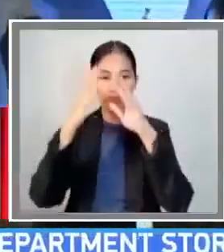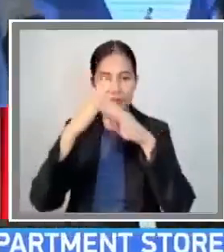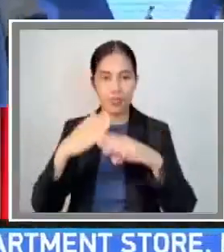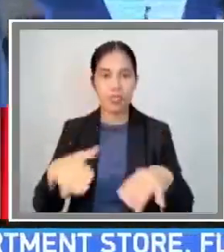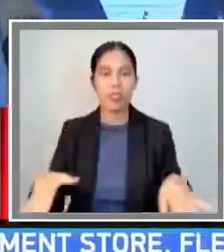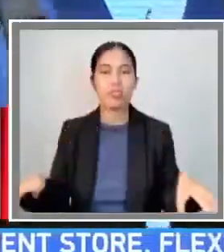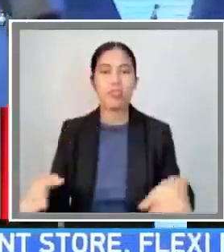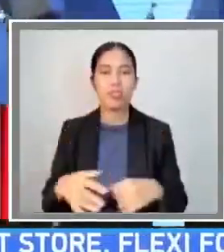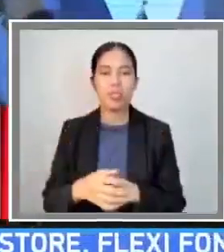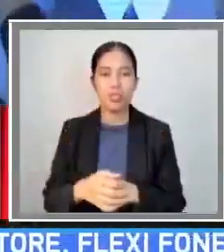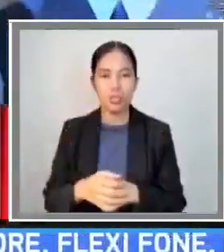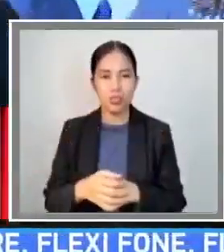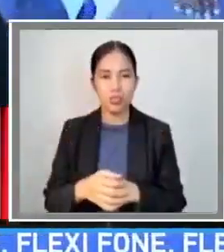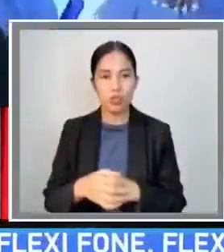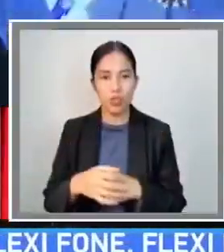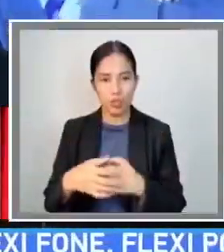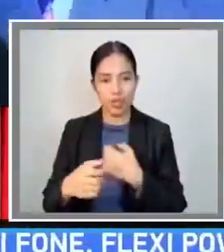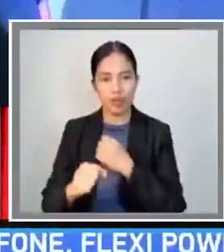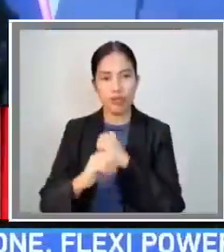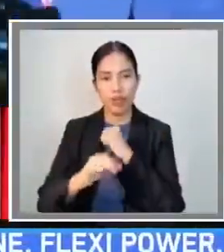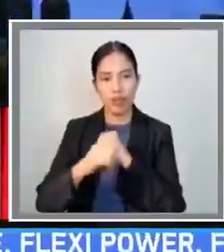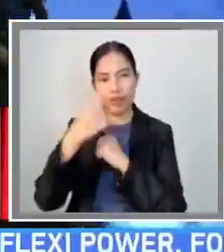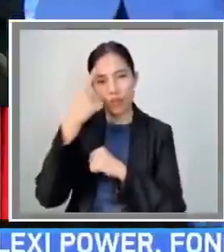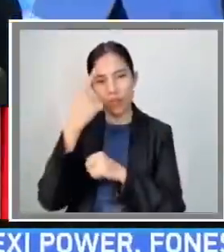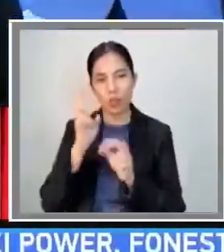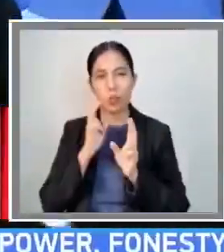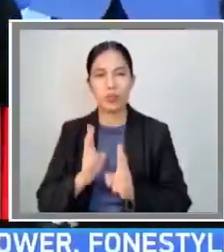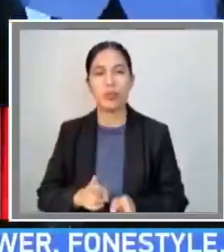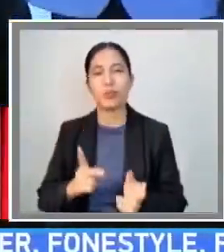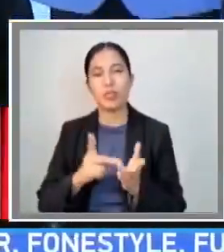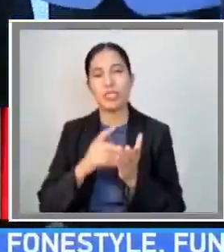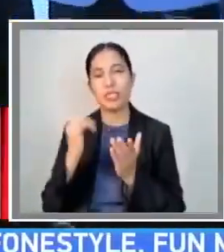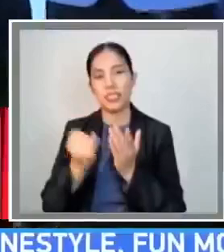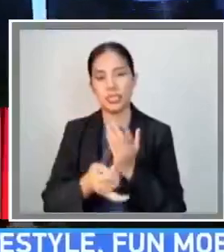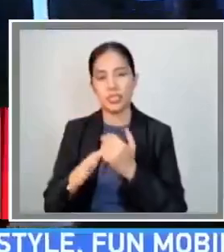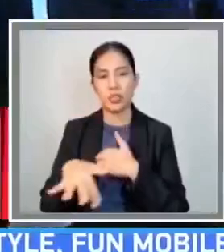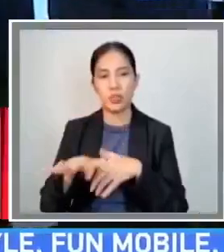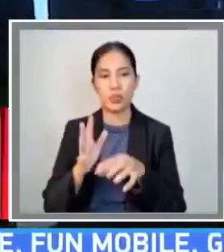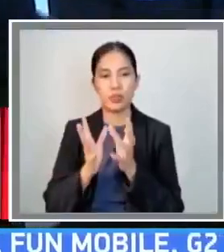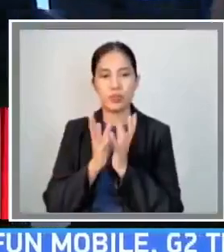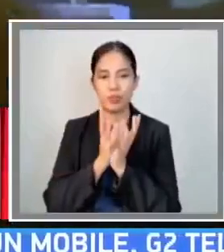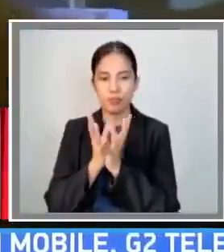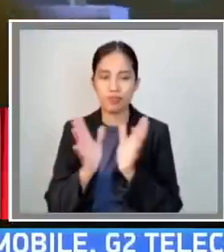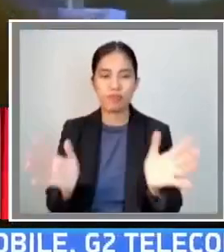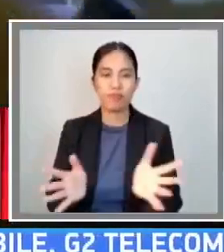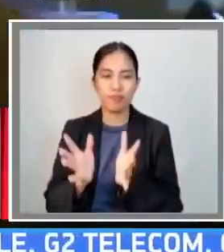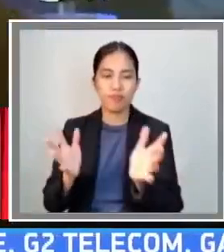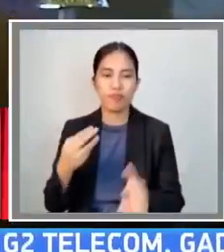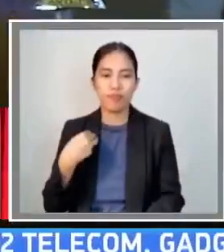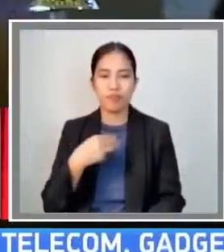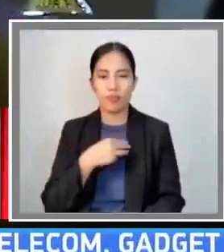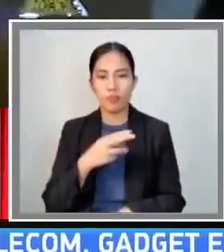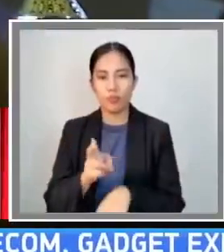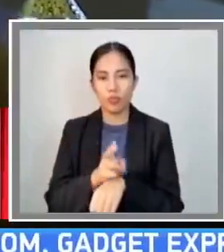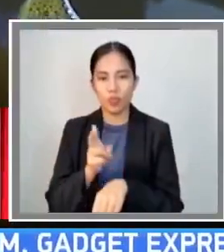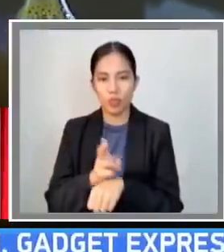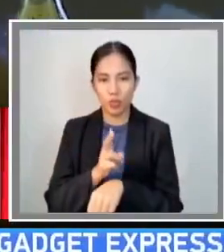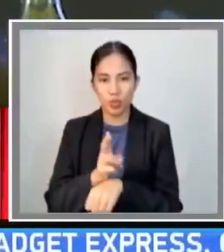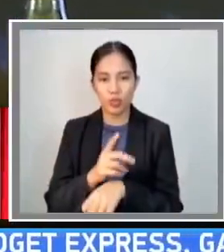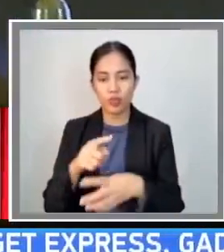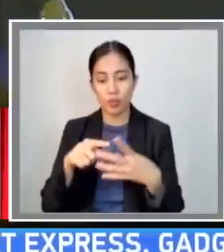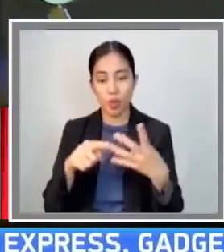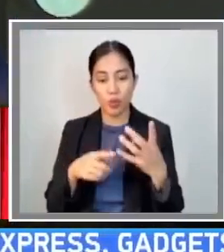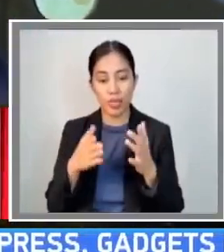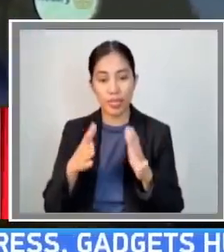projects sa komunidad. Hinikayat niya ang iba pang miyembro ng Rotary Clubs na gamitin ang four-way test bilang gabay sa